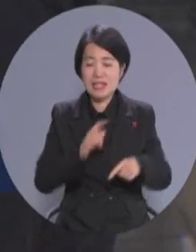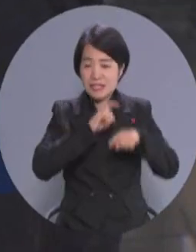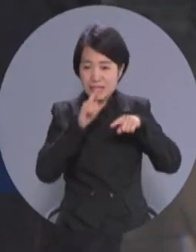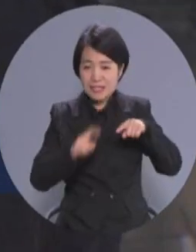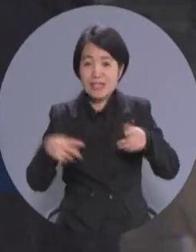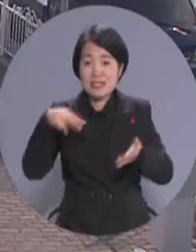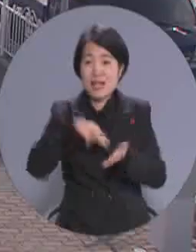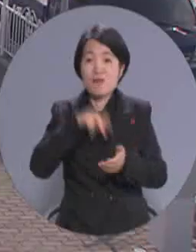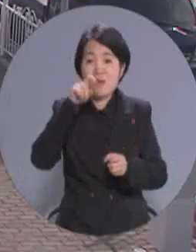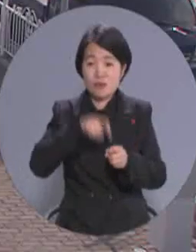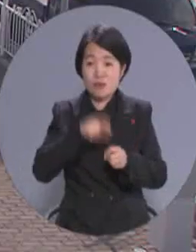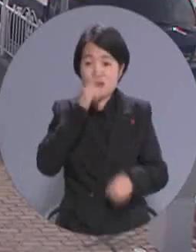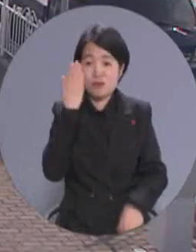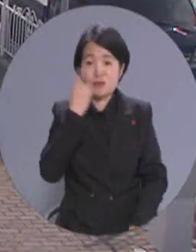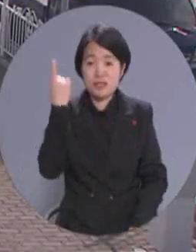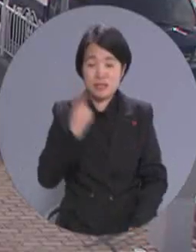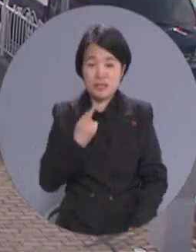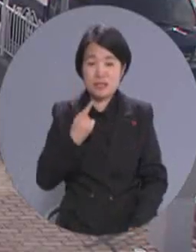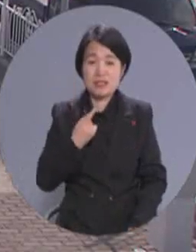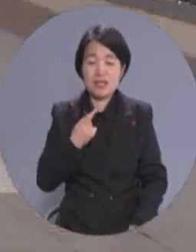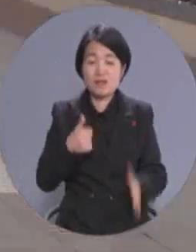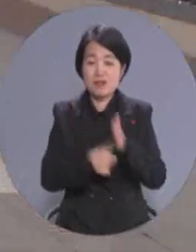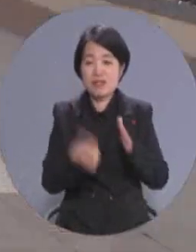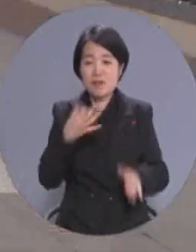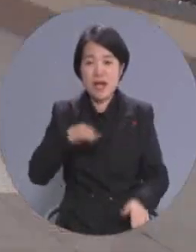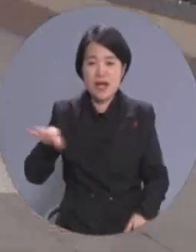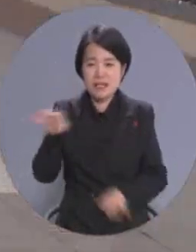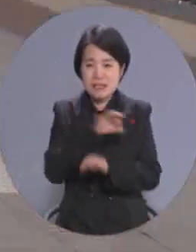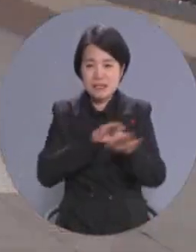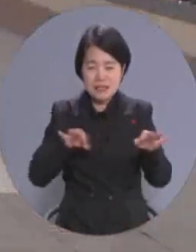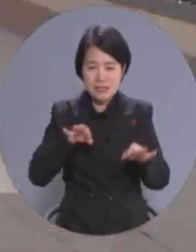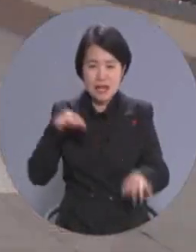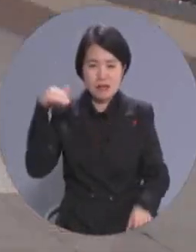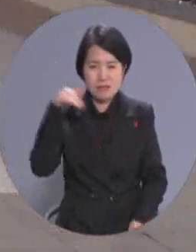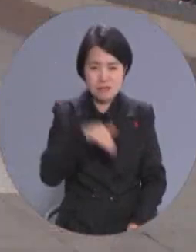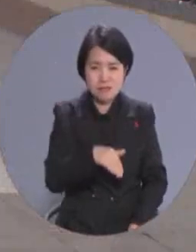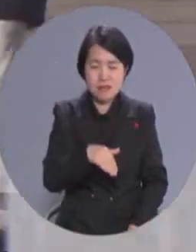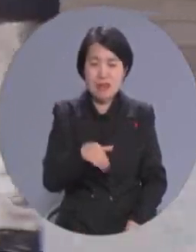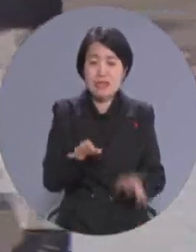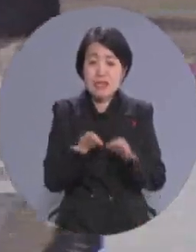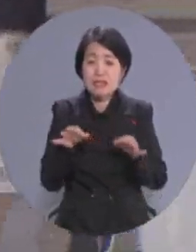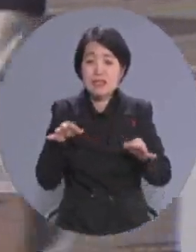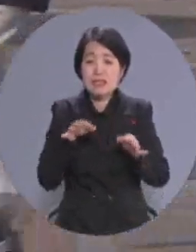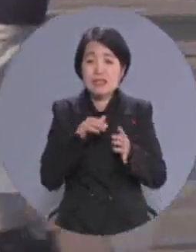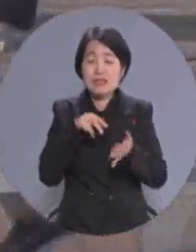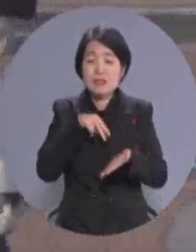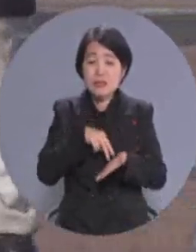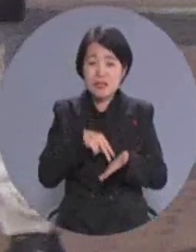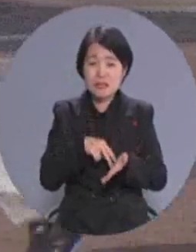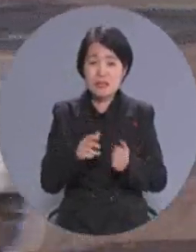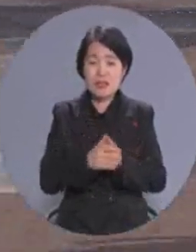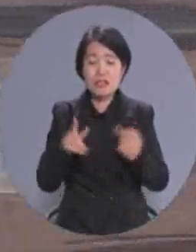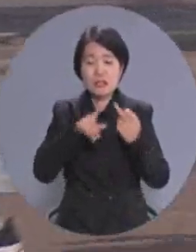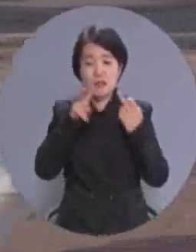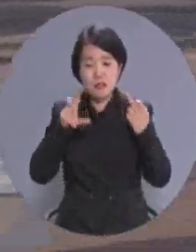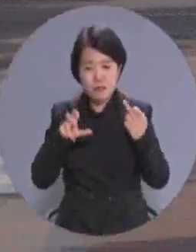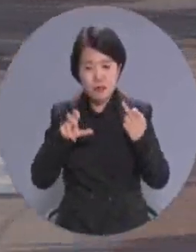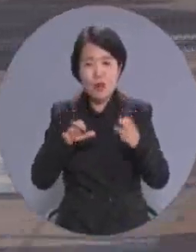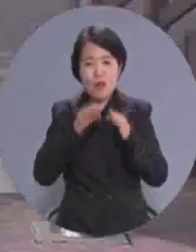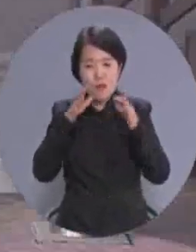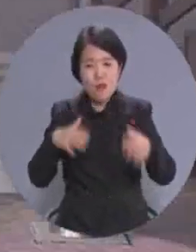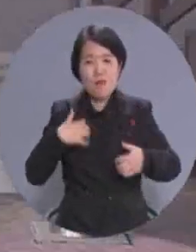그게 목적이었어요. 고물가와 경기 침체로 힘든 시간을 보내고 있던 상인들에게도 성탄 연휴는